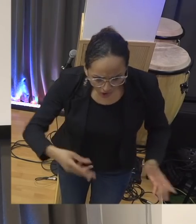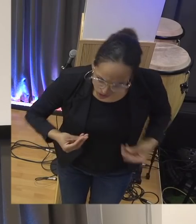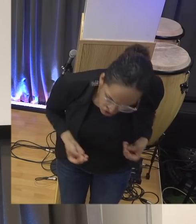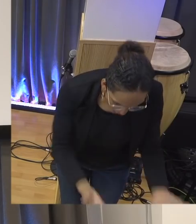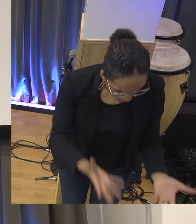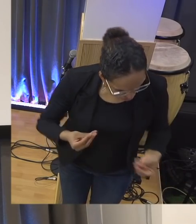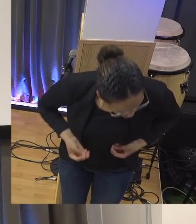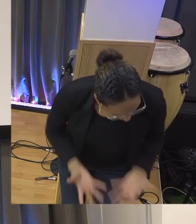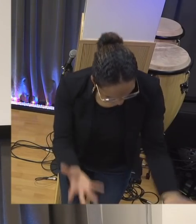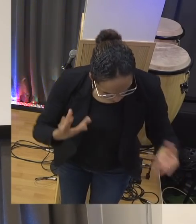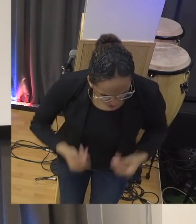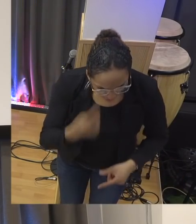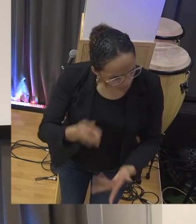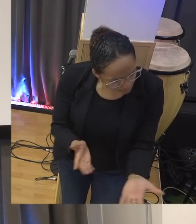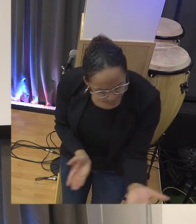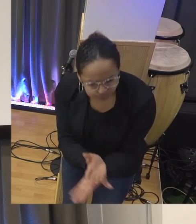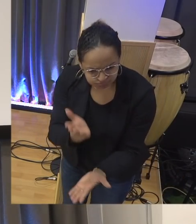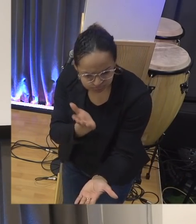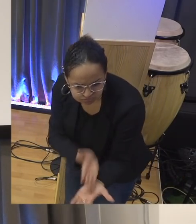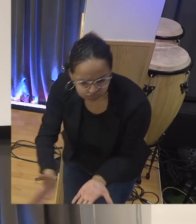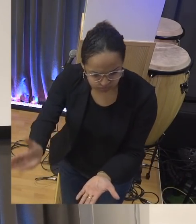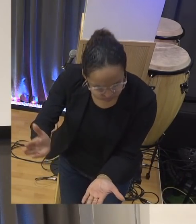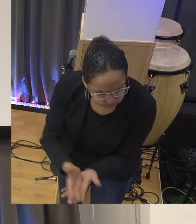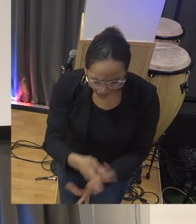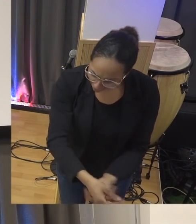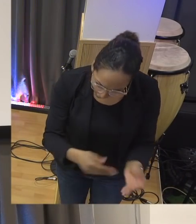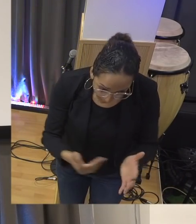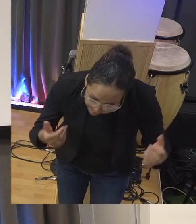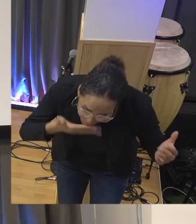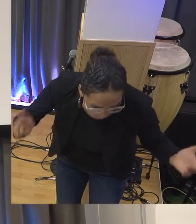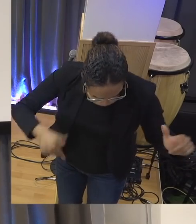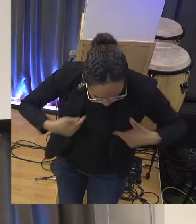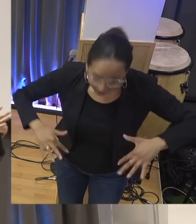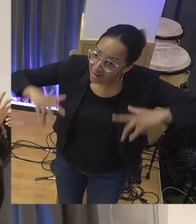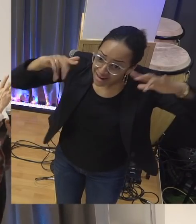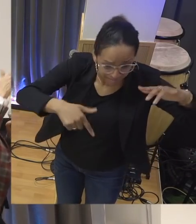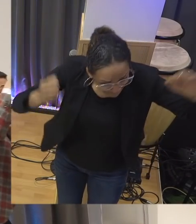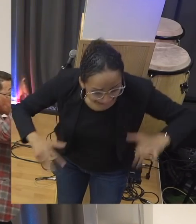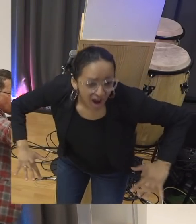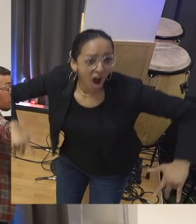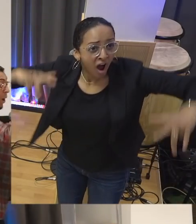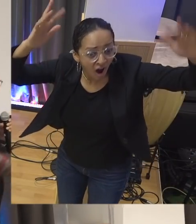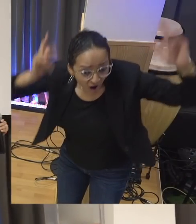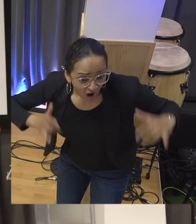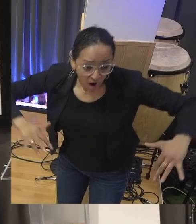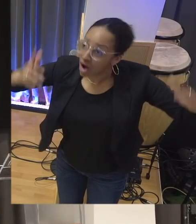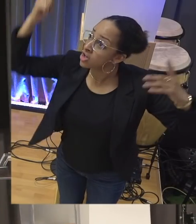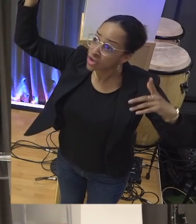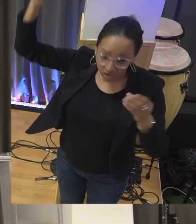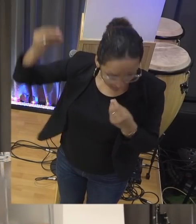moi. Je forme des leaders qui sont encore beaucoup plus cramés que moi. Dieu peut faire beaucoup plus qu'on le croit.